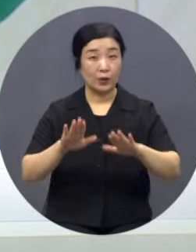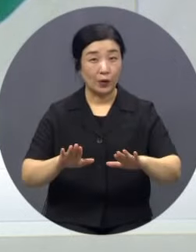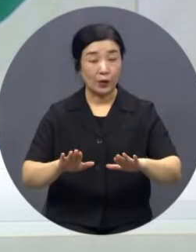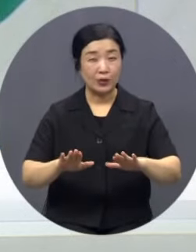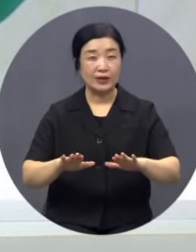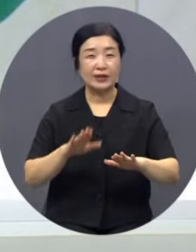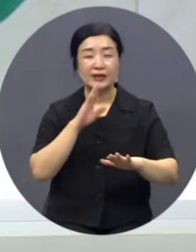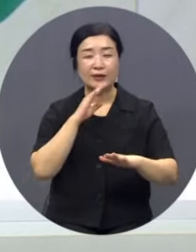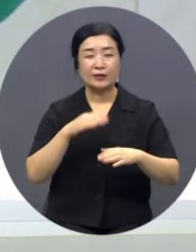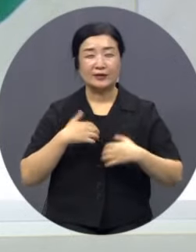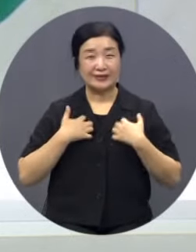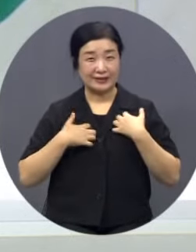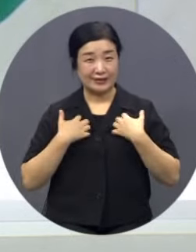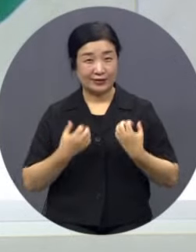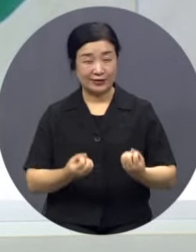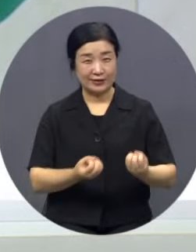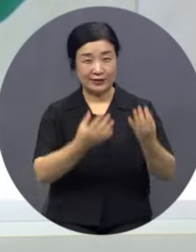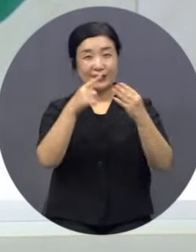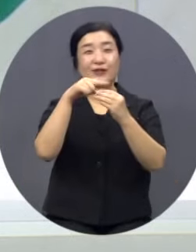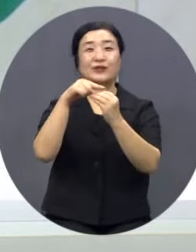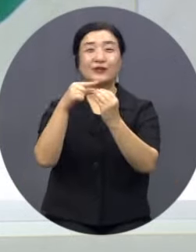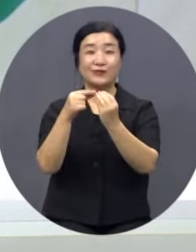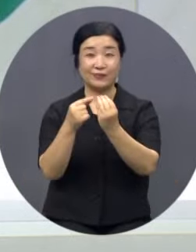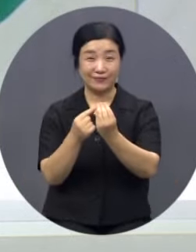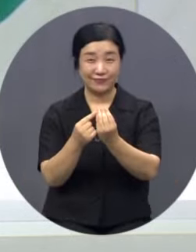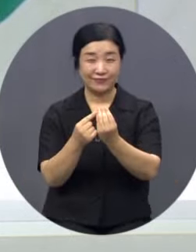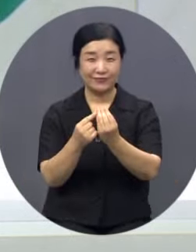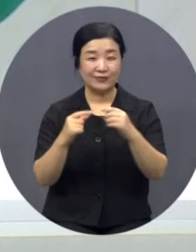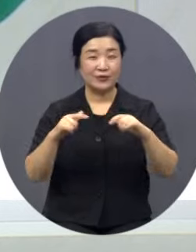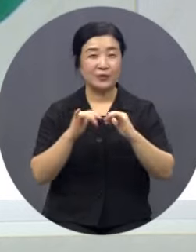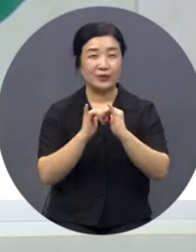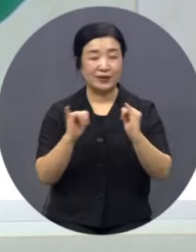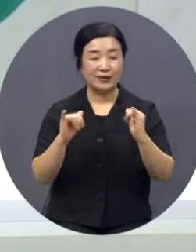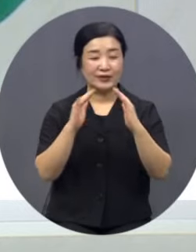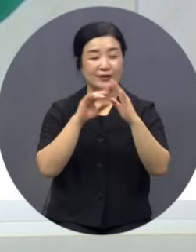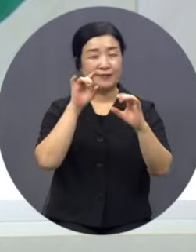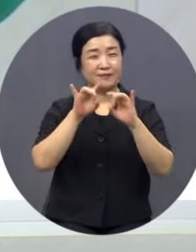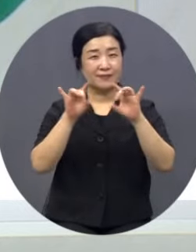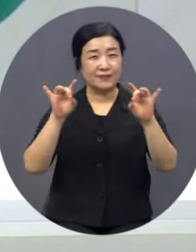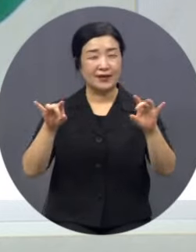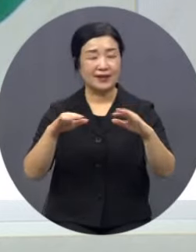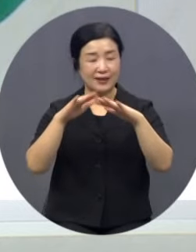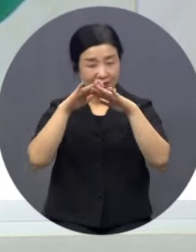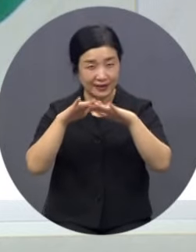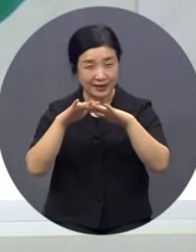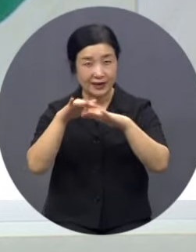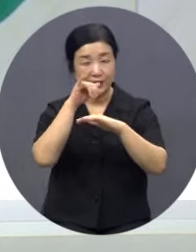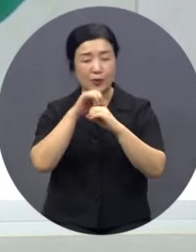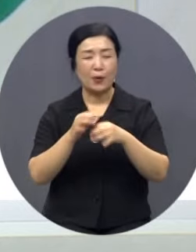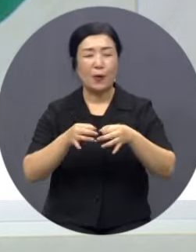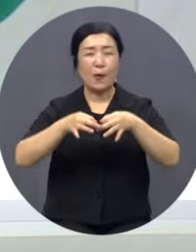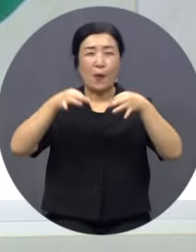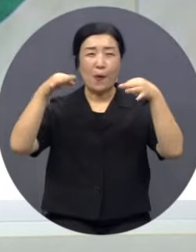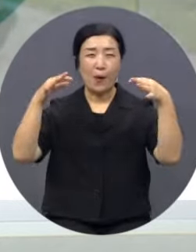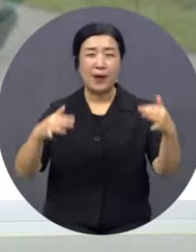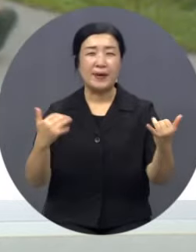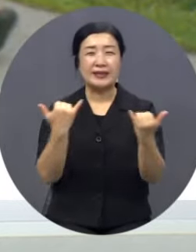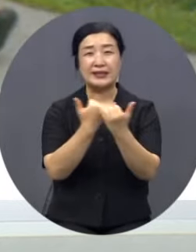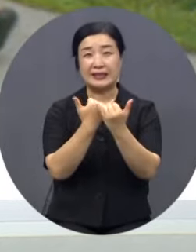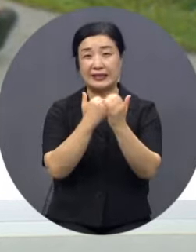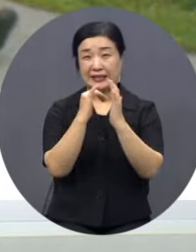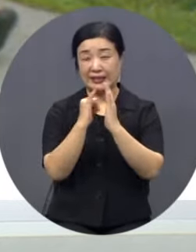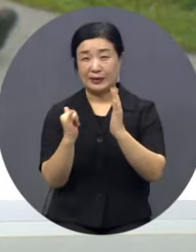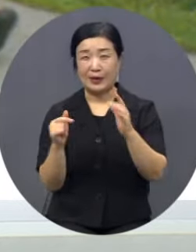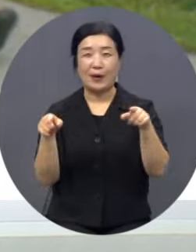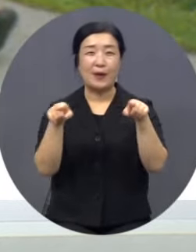오늘은 민족 최대의 명절인 추석입니다. 제주 도민들도 집집마다 차례를 지내면서 오랜만에 만난 가족,